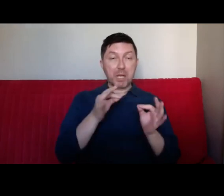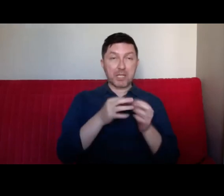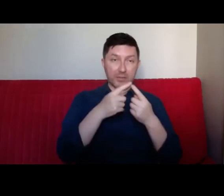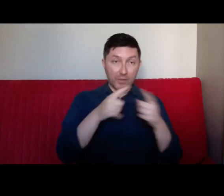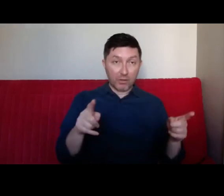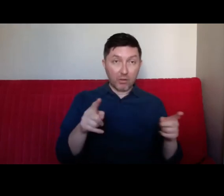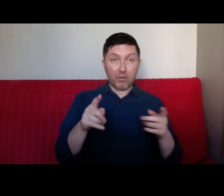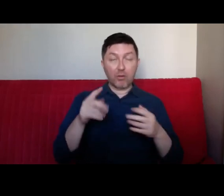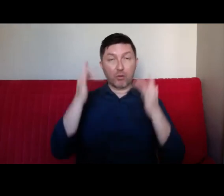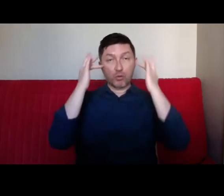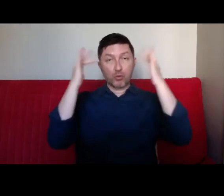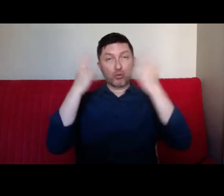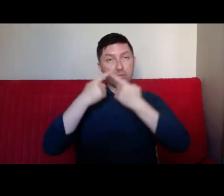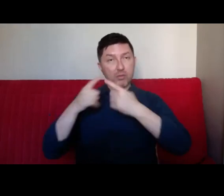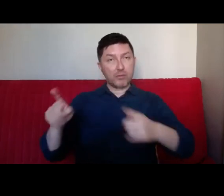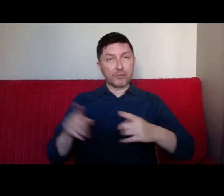are quite similar.